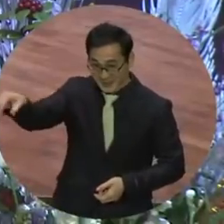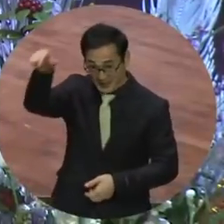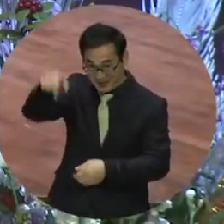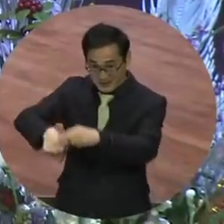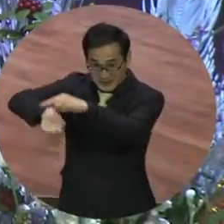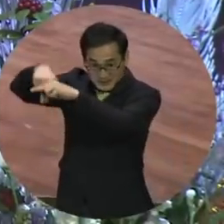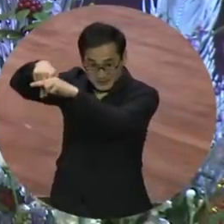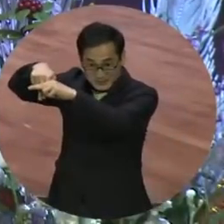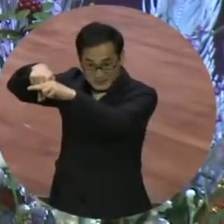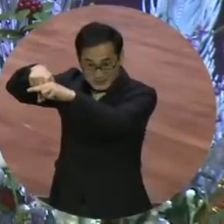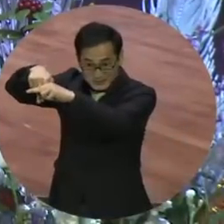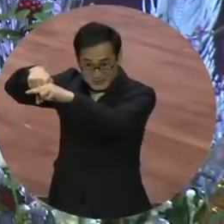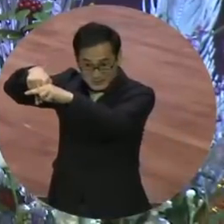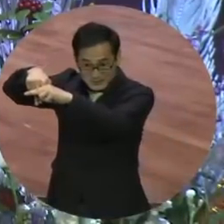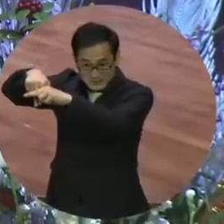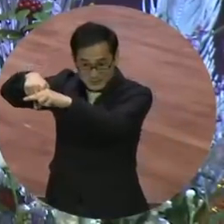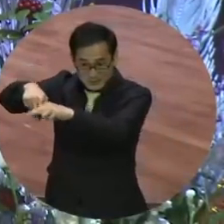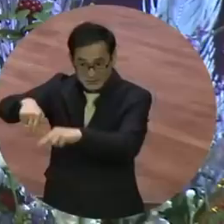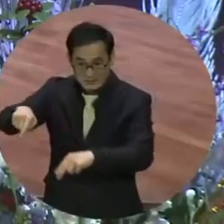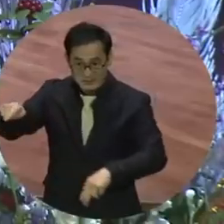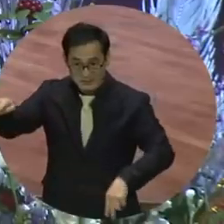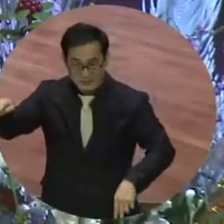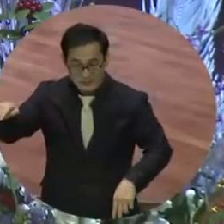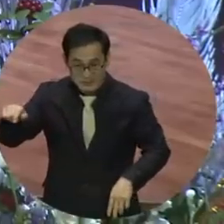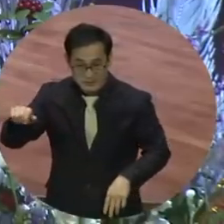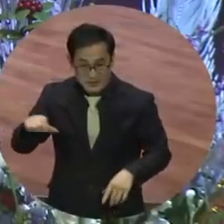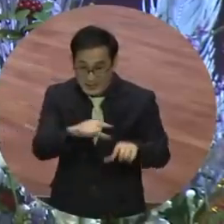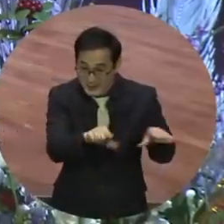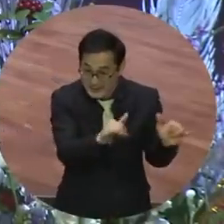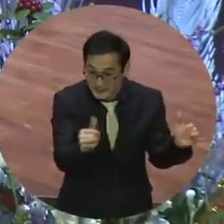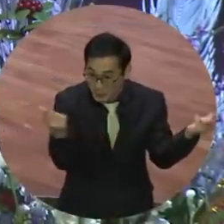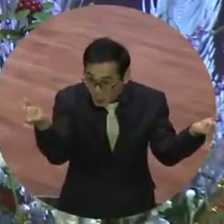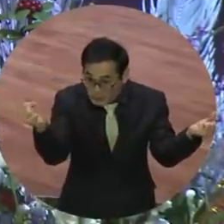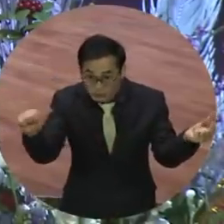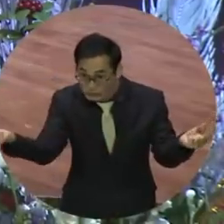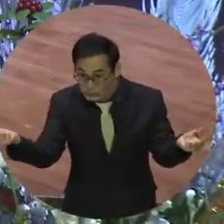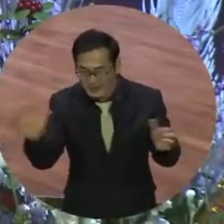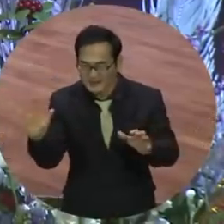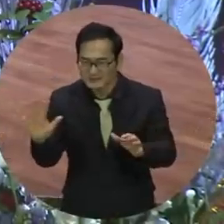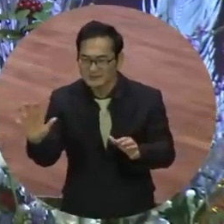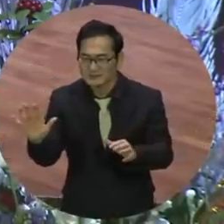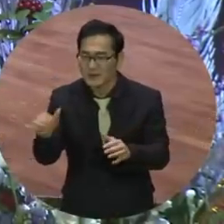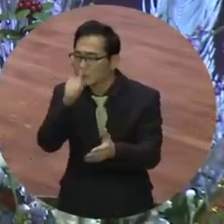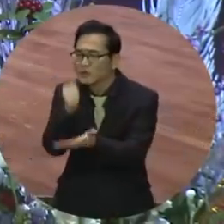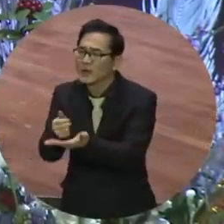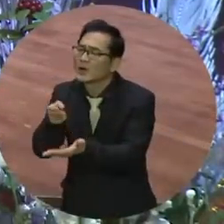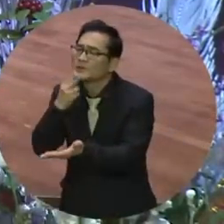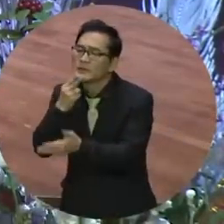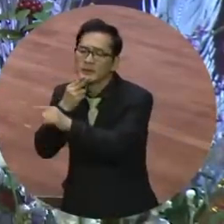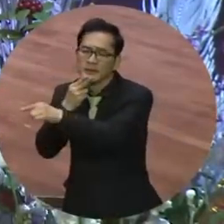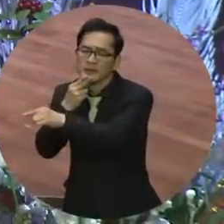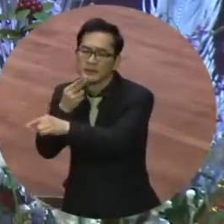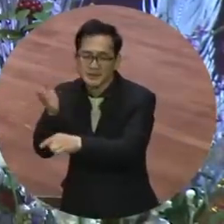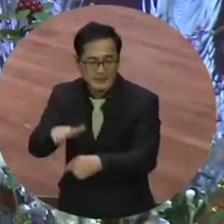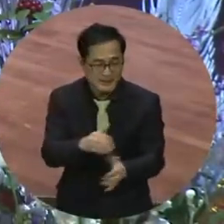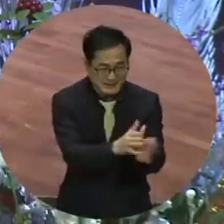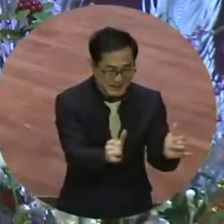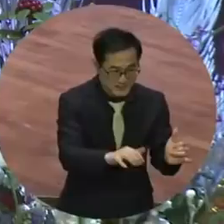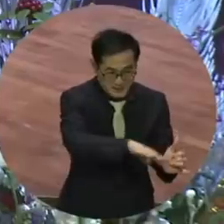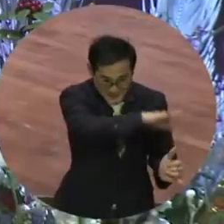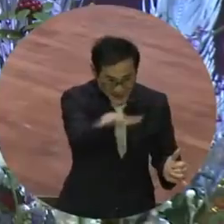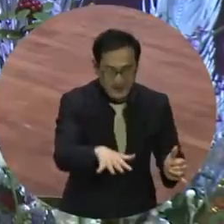일반 사람들처럼 죽은 것이 아닙니다. 죄가 없으지만은 죄인 인간들의 죄 사함을